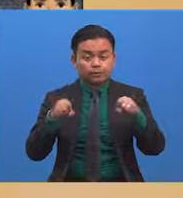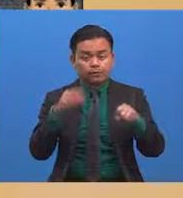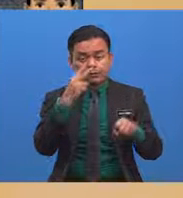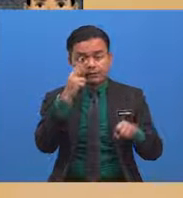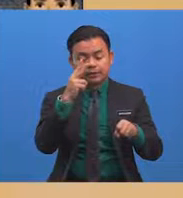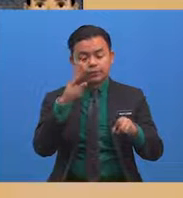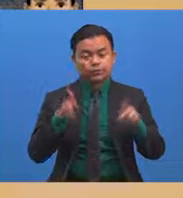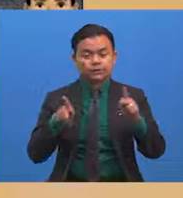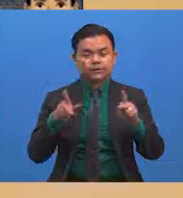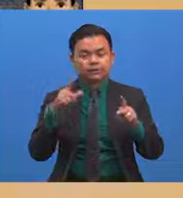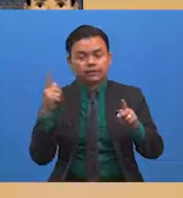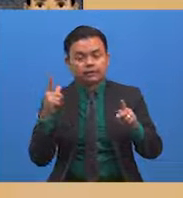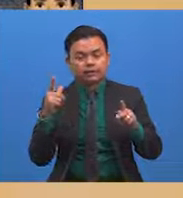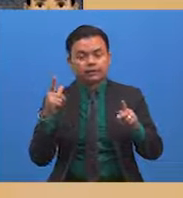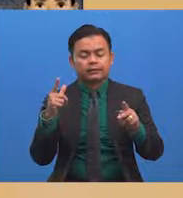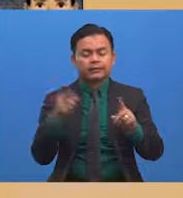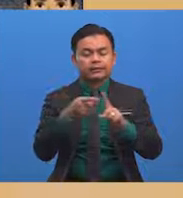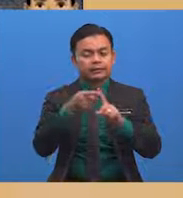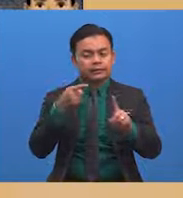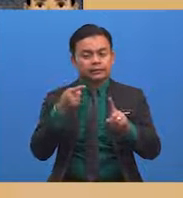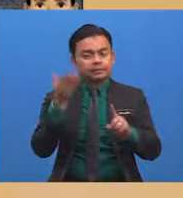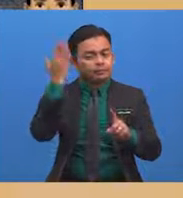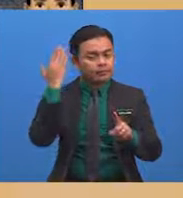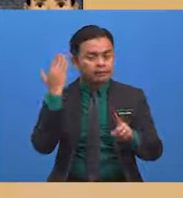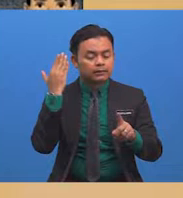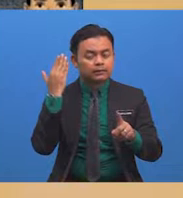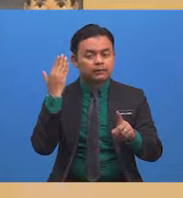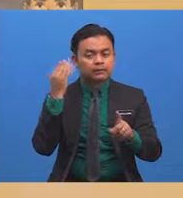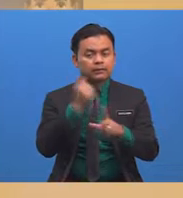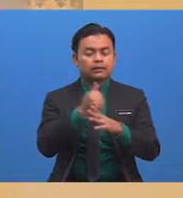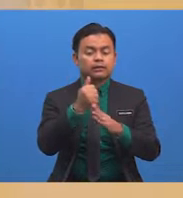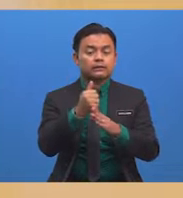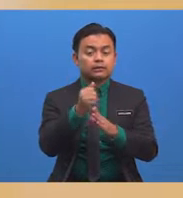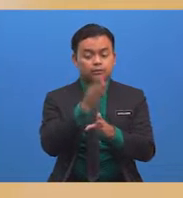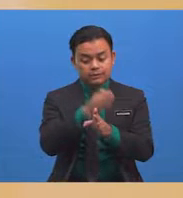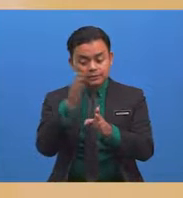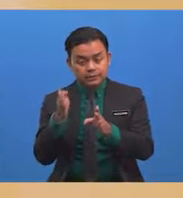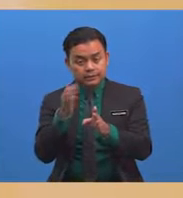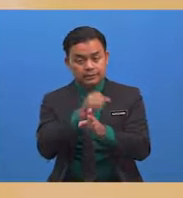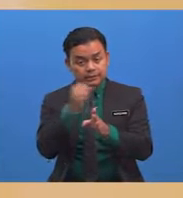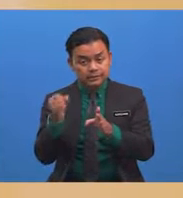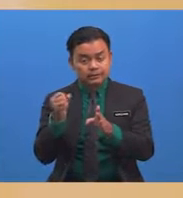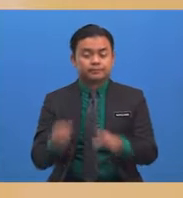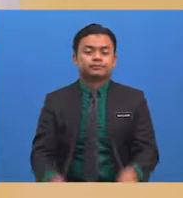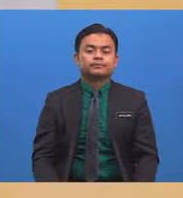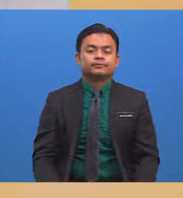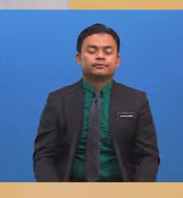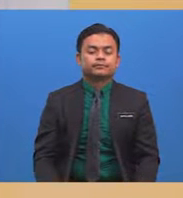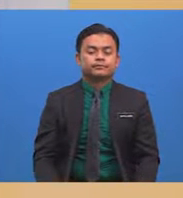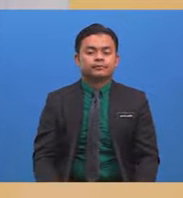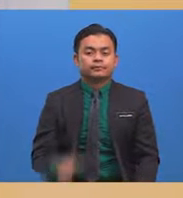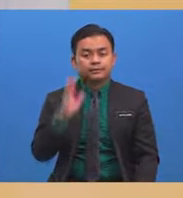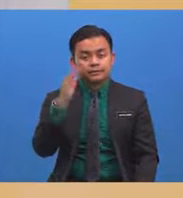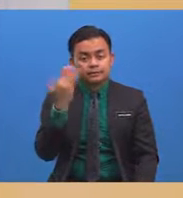yang menghampiri dari belakang atau dari sisi. Selain dari itu, cermin